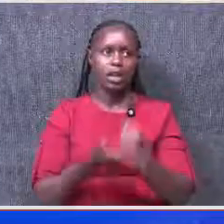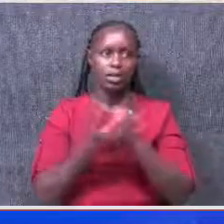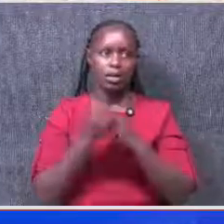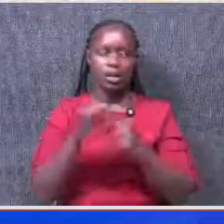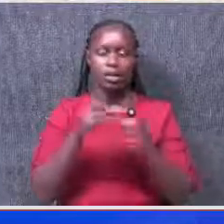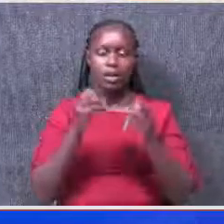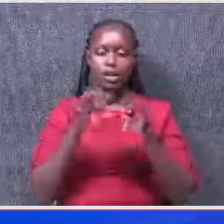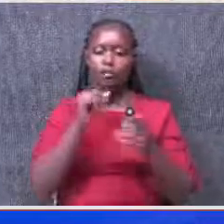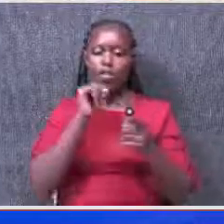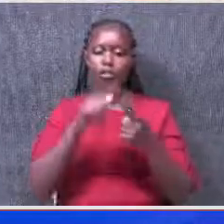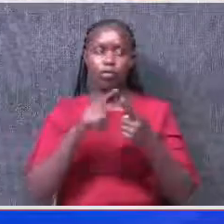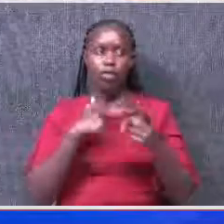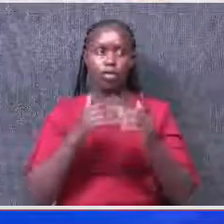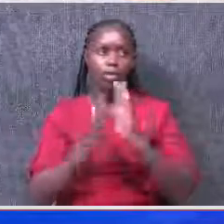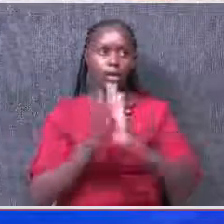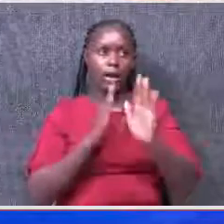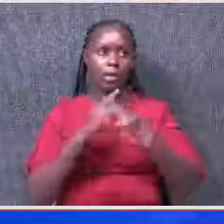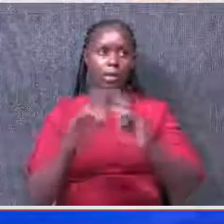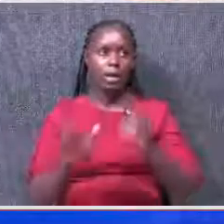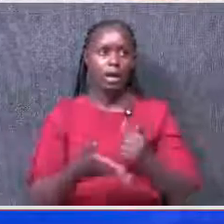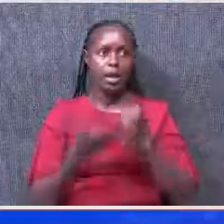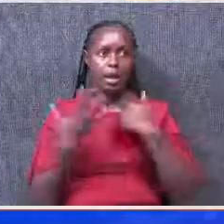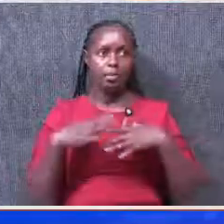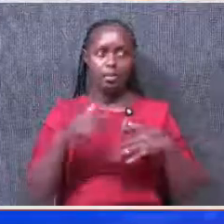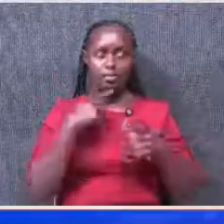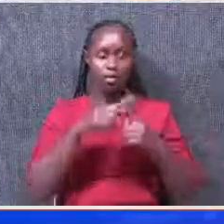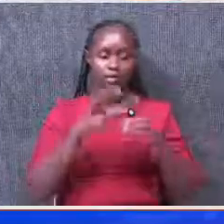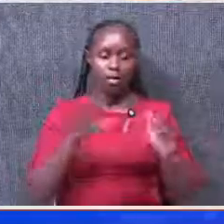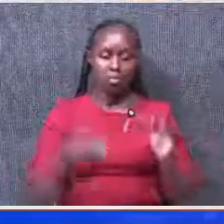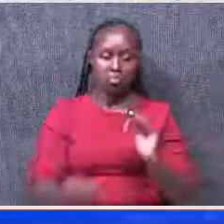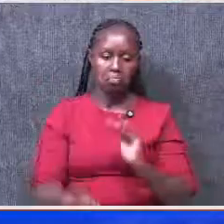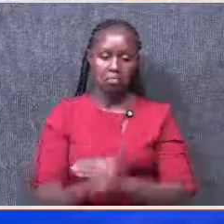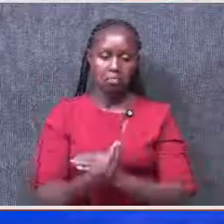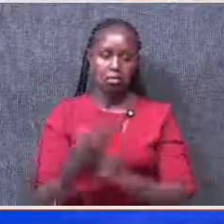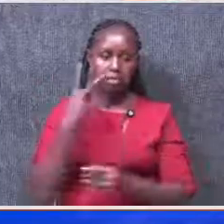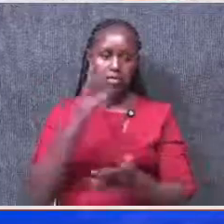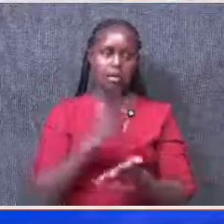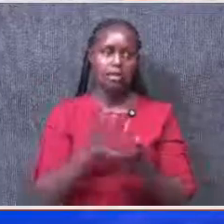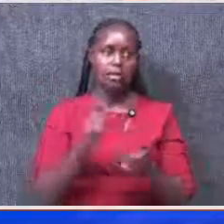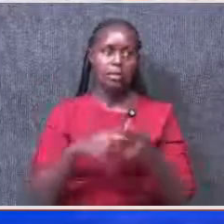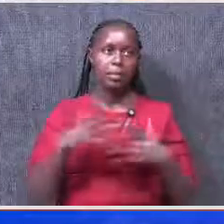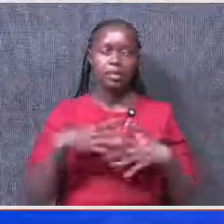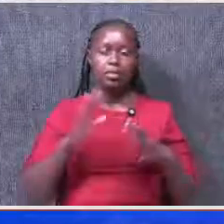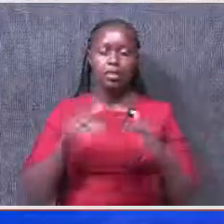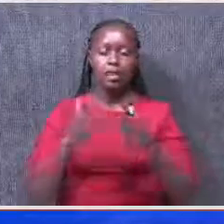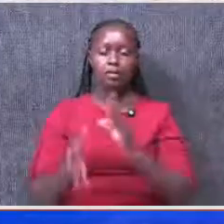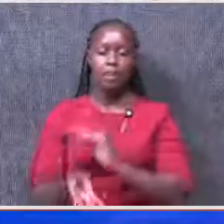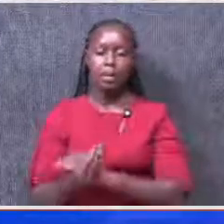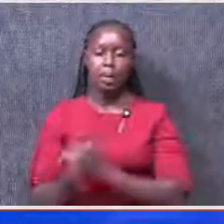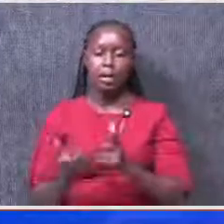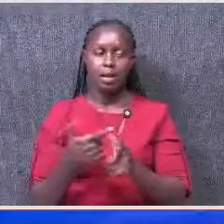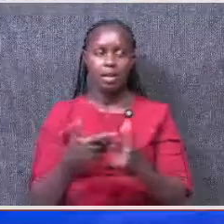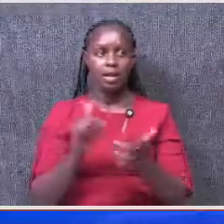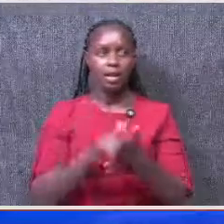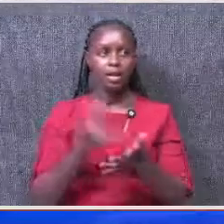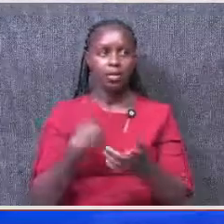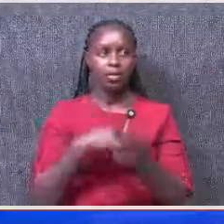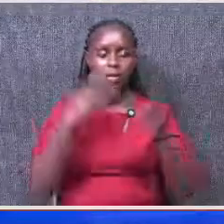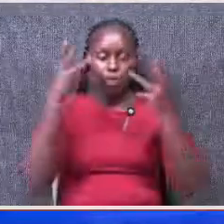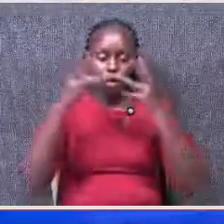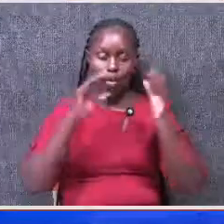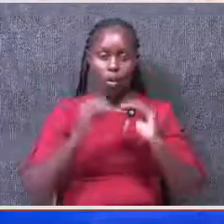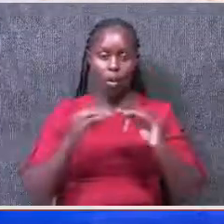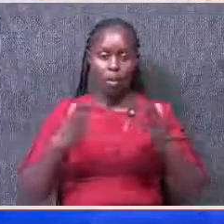watu, inasaidia saigine hii mambo ya watu kupeana pesa, unapata watu wanapeana hadharani, lakini hiyo haitutishi. Wananchi wa